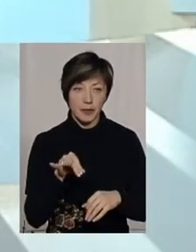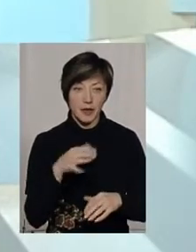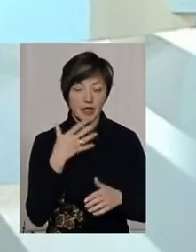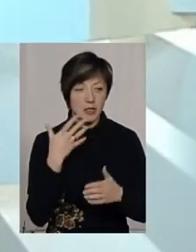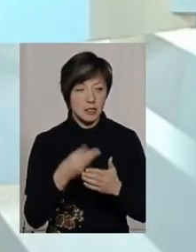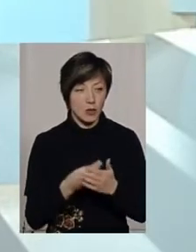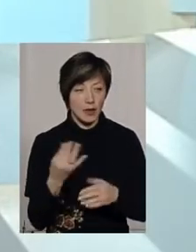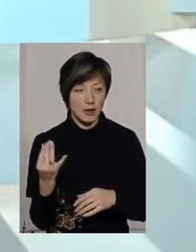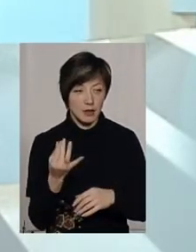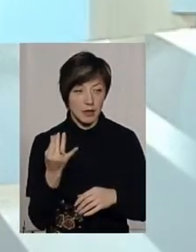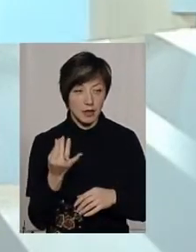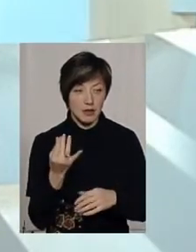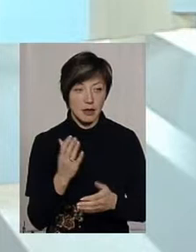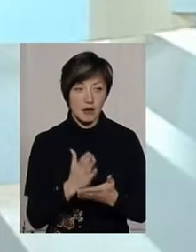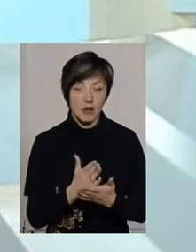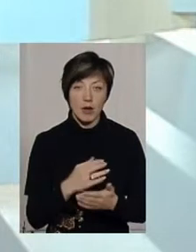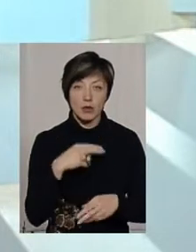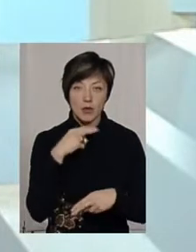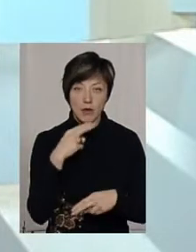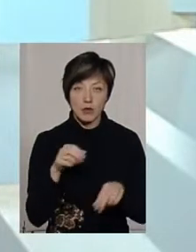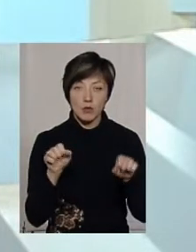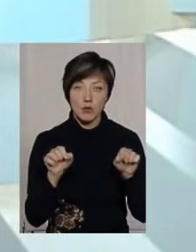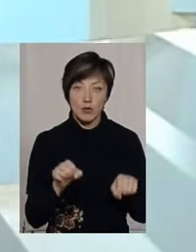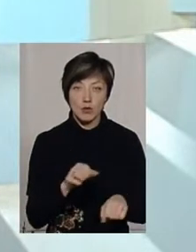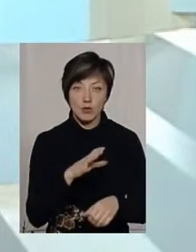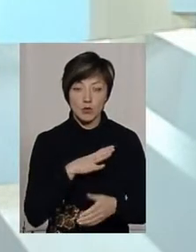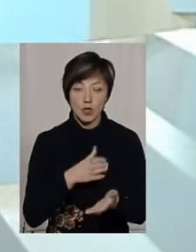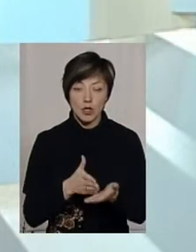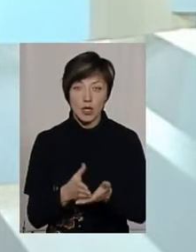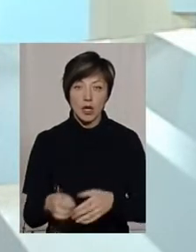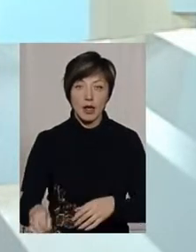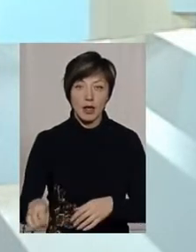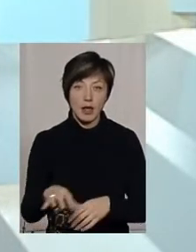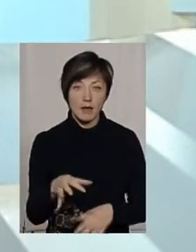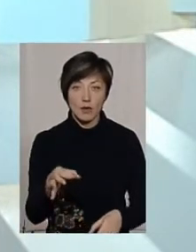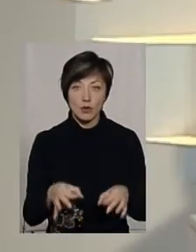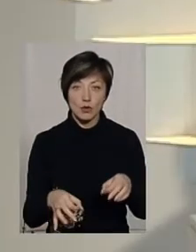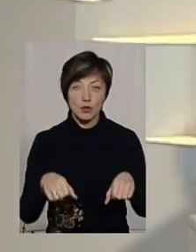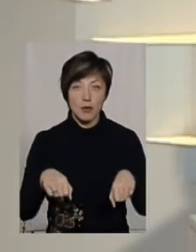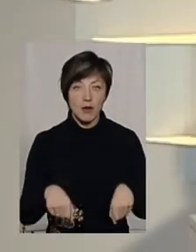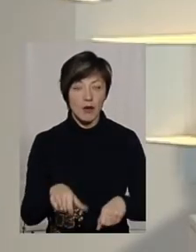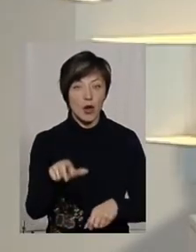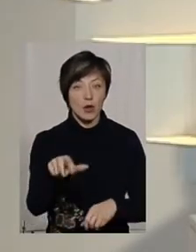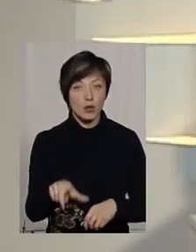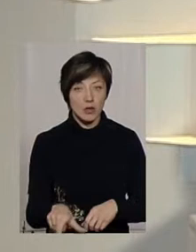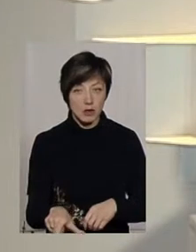в своїх інтересах. Я маю на увазі, що це може дійти до Європейського суду по правах людини, тому